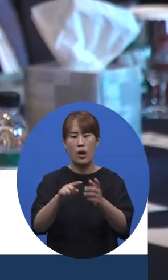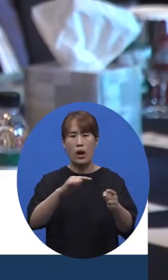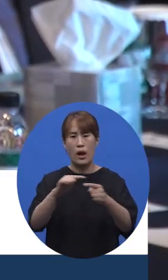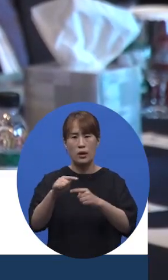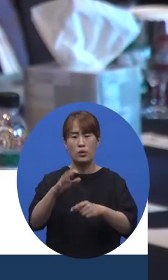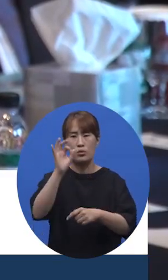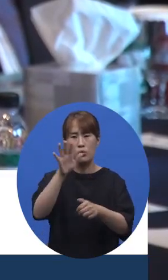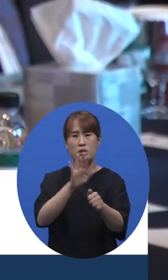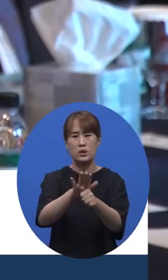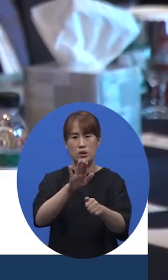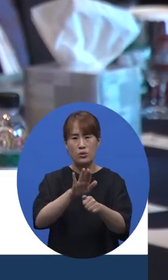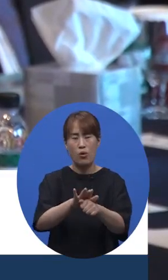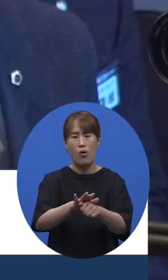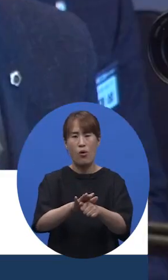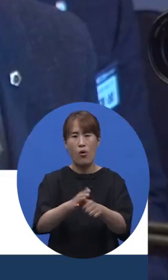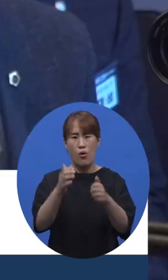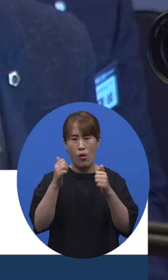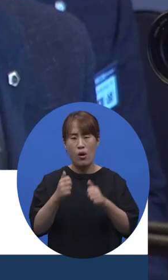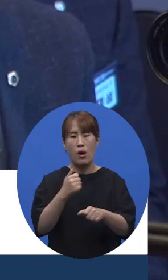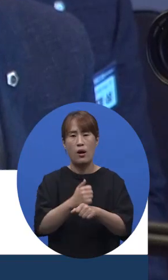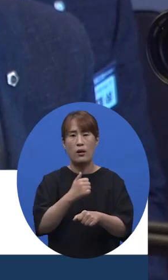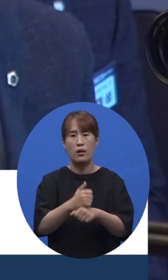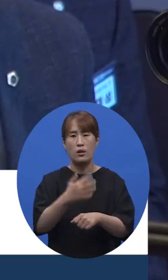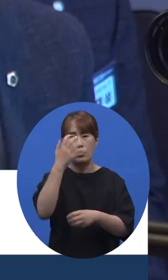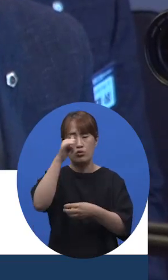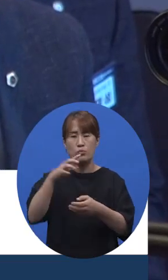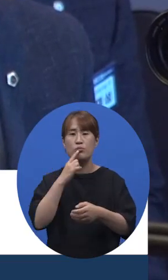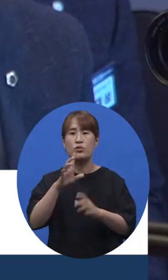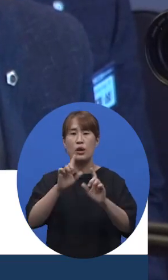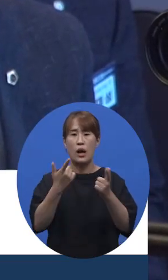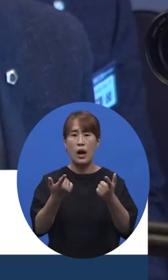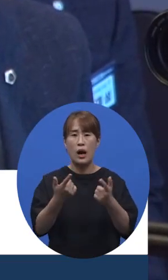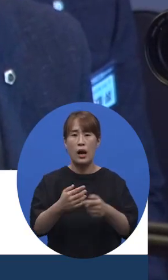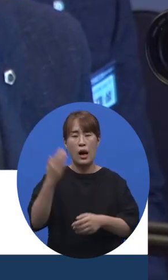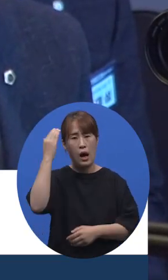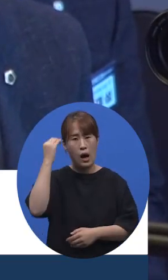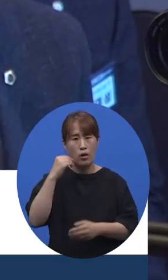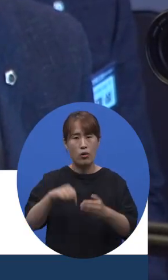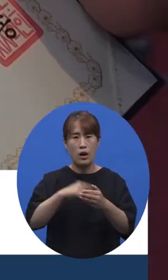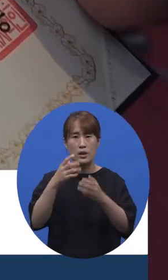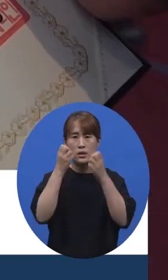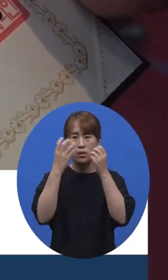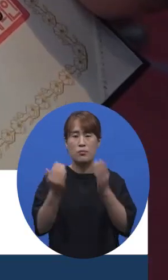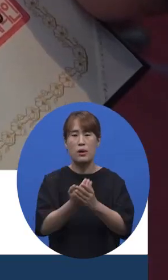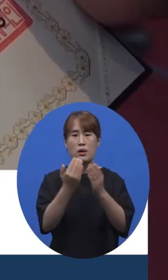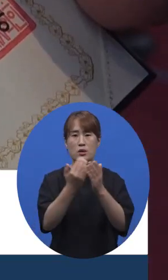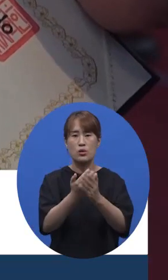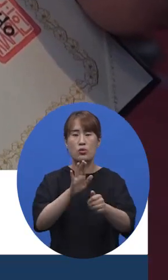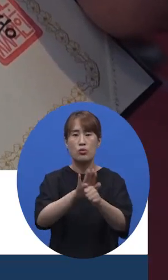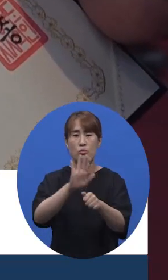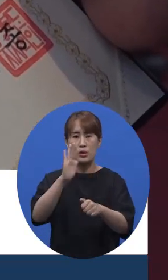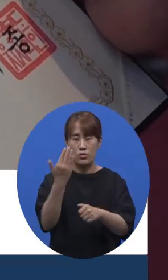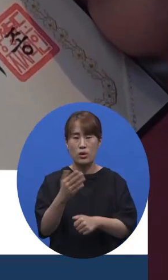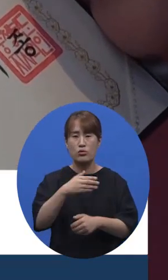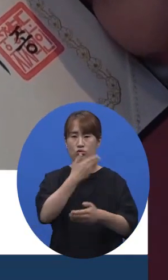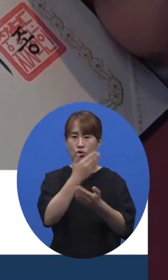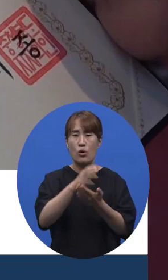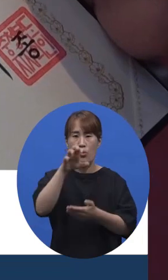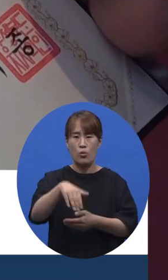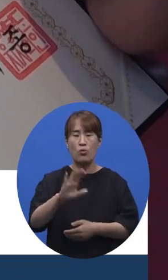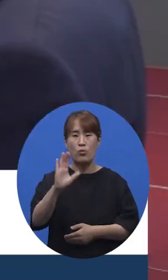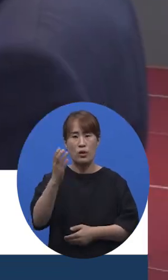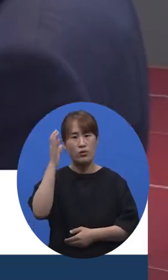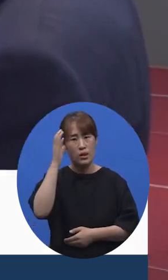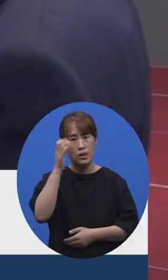행정 재정적 지원을 아끼지 않을 것이며 충복 뿐만 아니라 대한민국의 신성장 을 이끄는 주역이 될 것으로